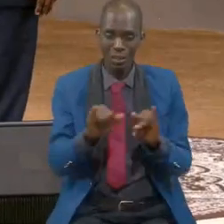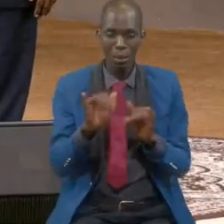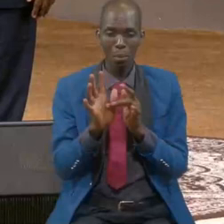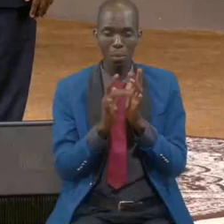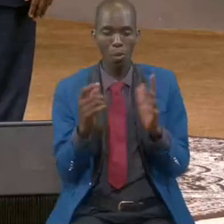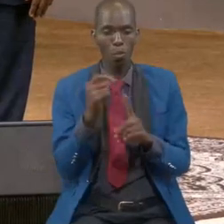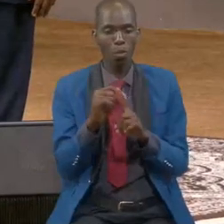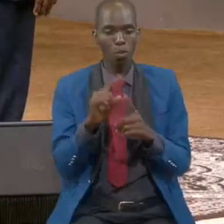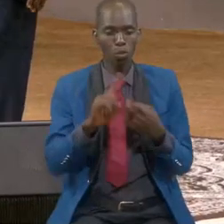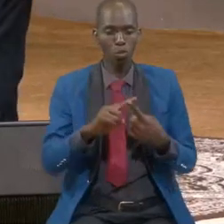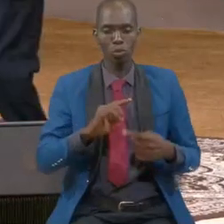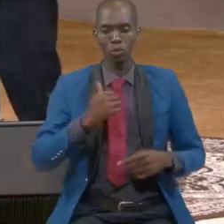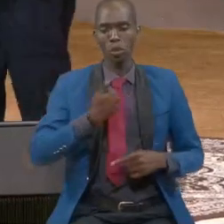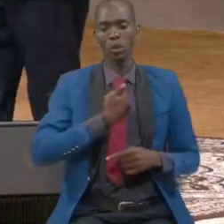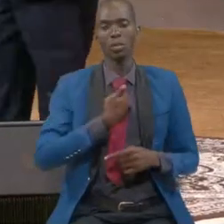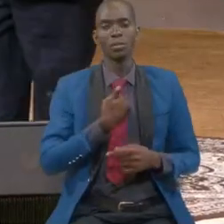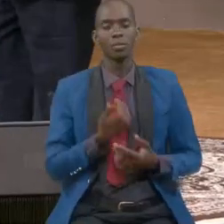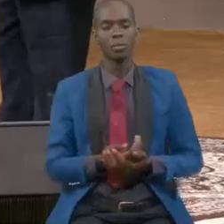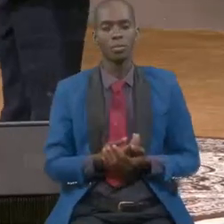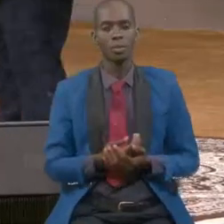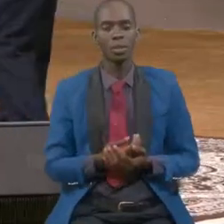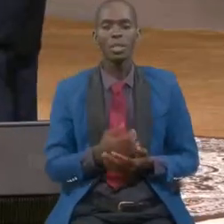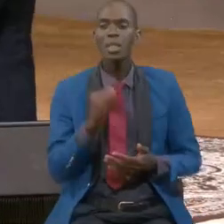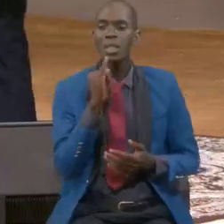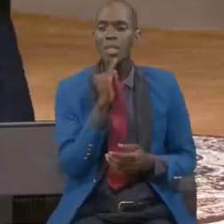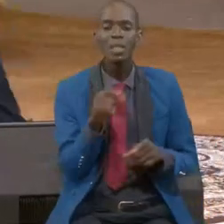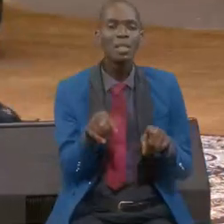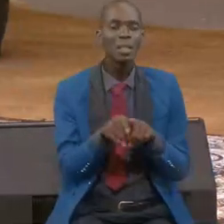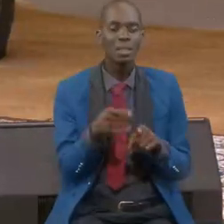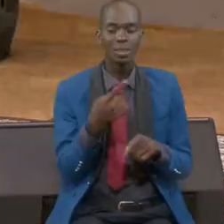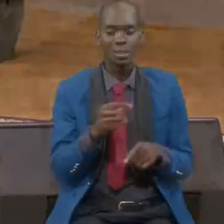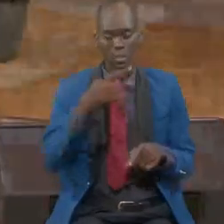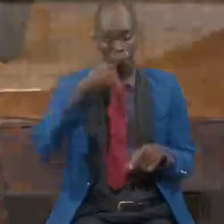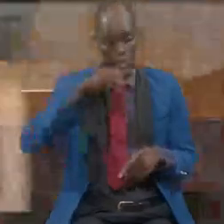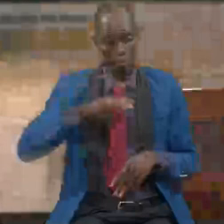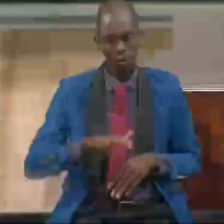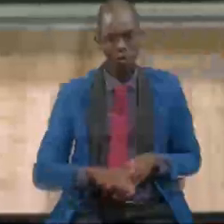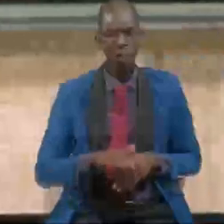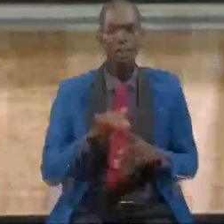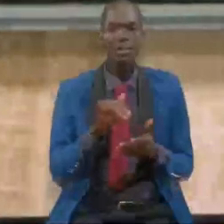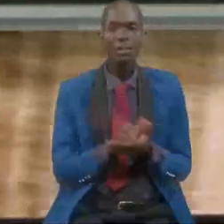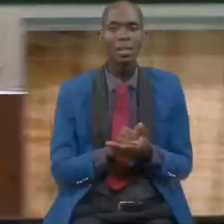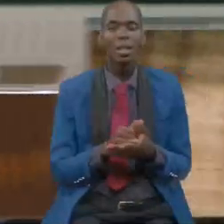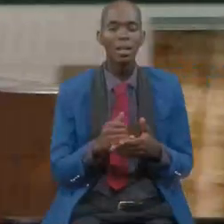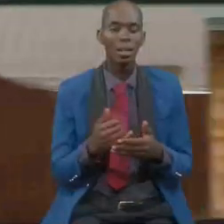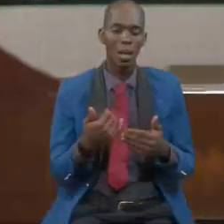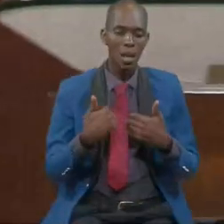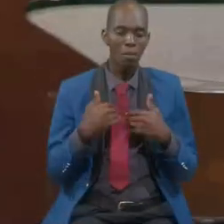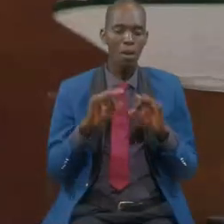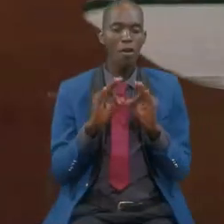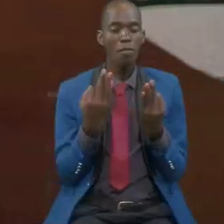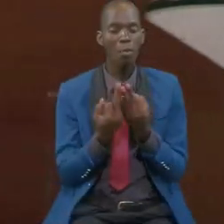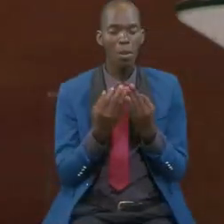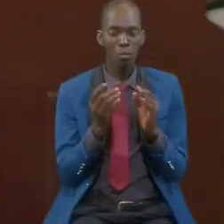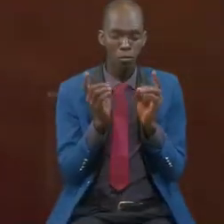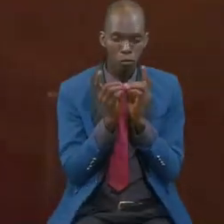des versets bibliques à son mari, mais qui ne cite jamais le verset à elle-même. C'est comme un